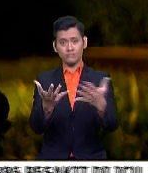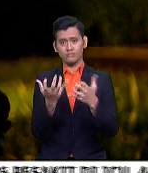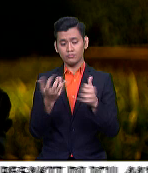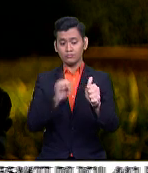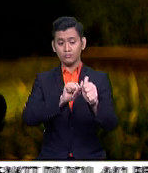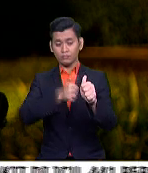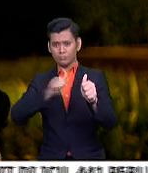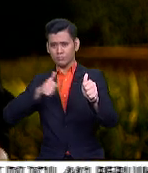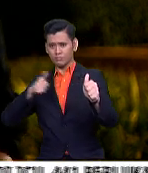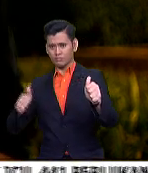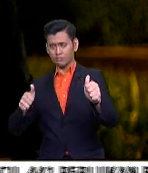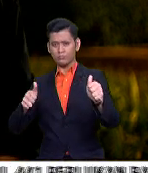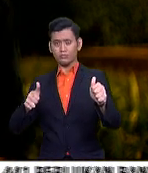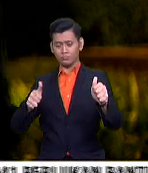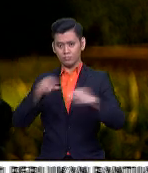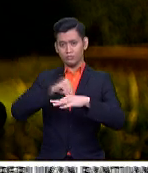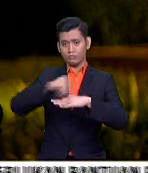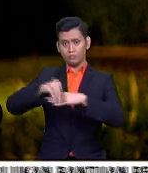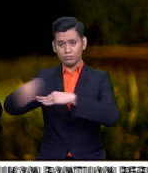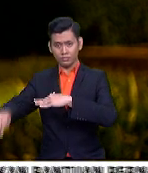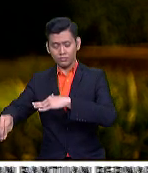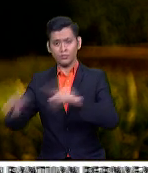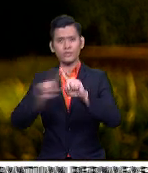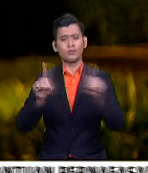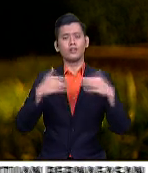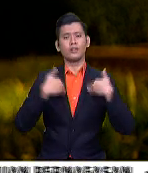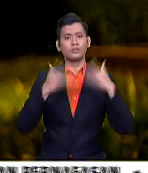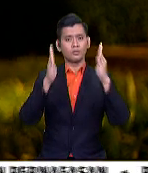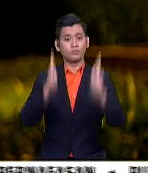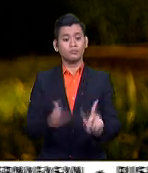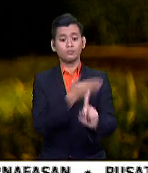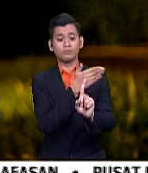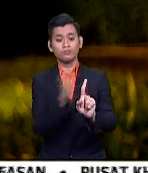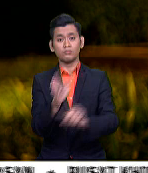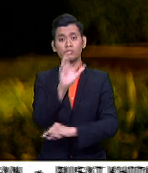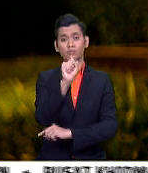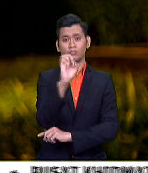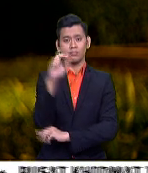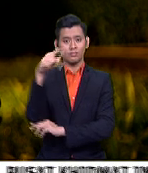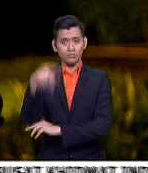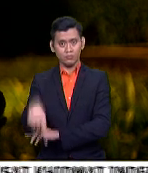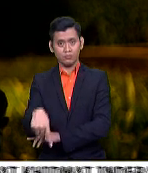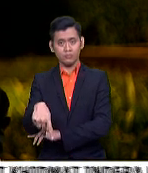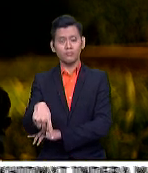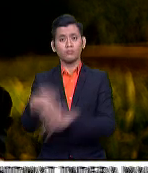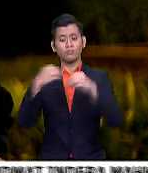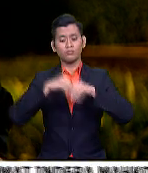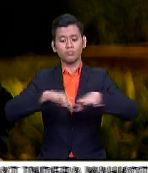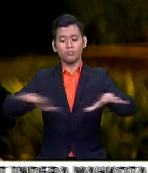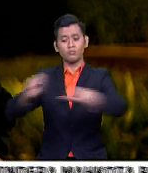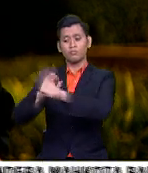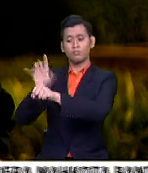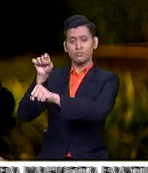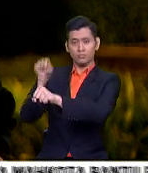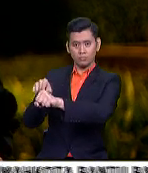dijangkiti. Namun selain masih ada golongan yang ingkar langkah pencegahan atau SOP, penularan virus ini turut mencetuskan